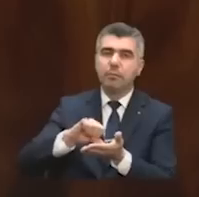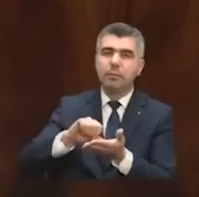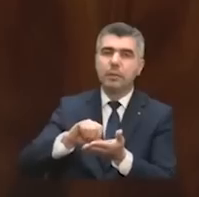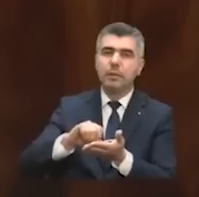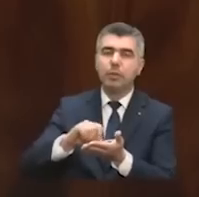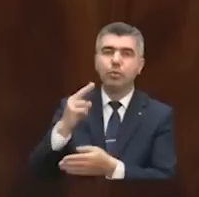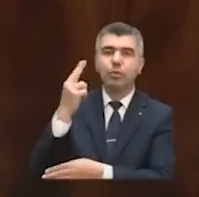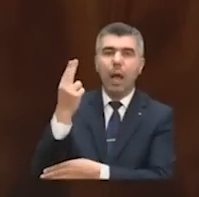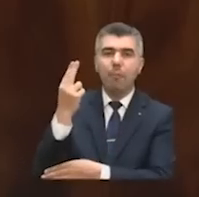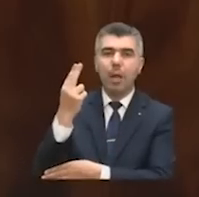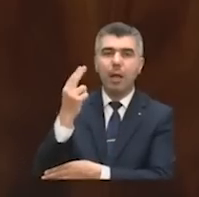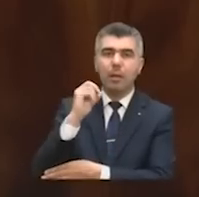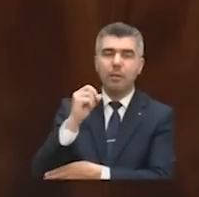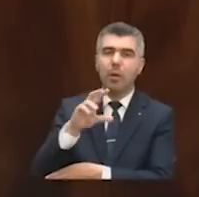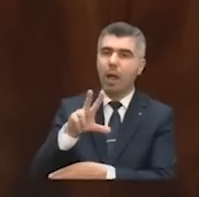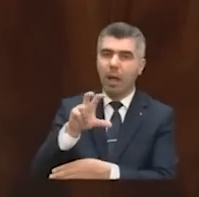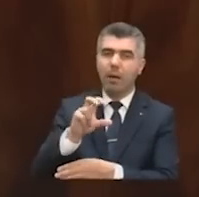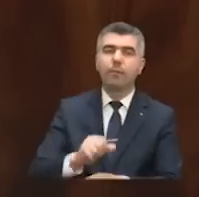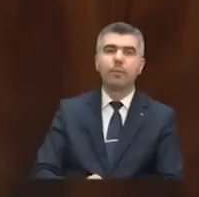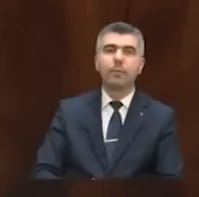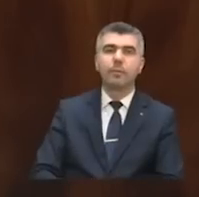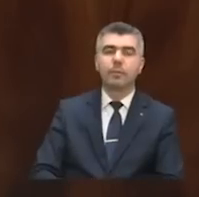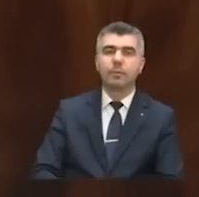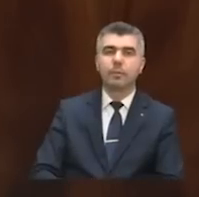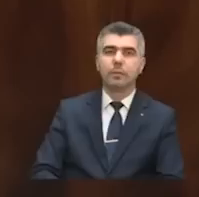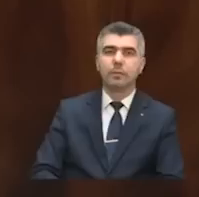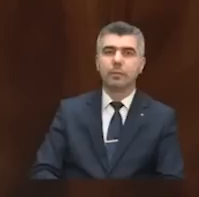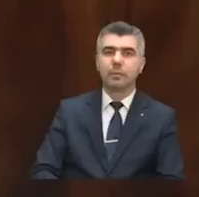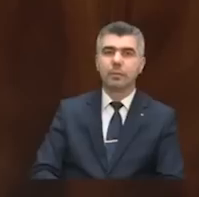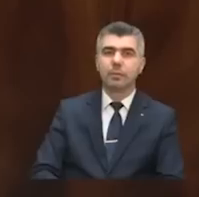الجامعة راكم عرفتوا بأنه يعني